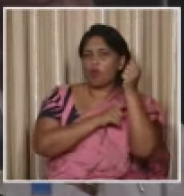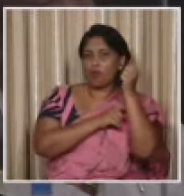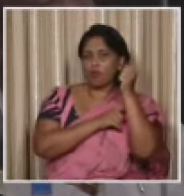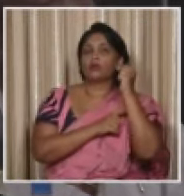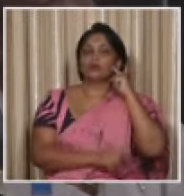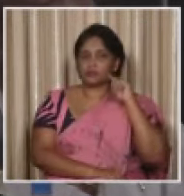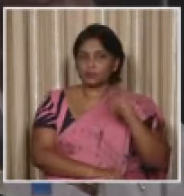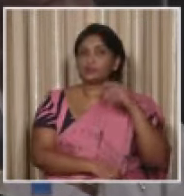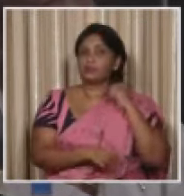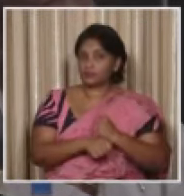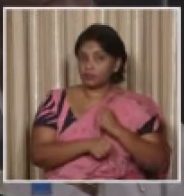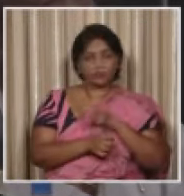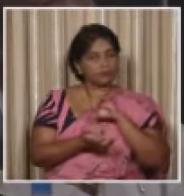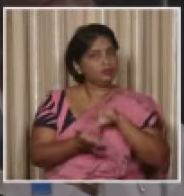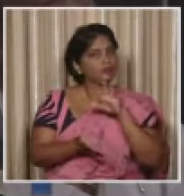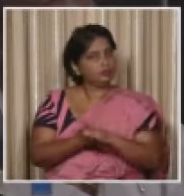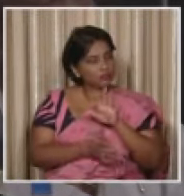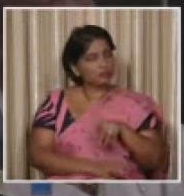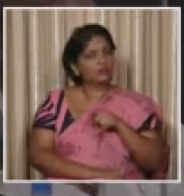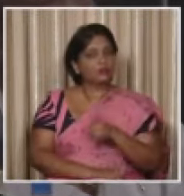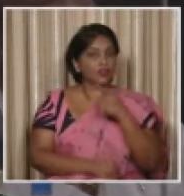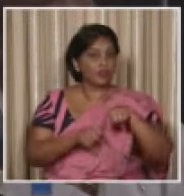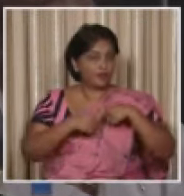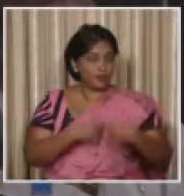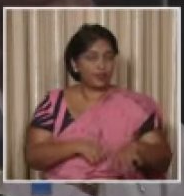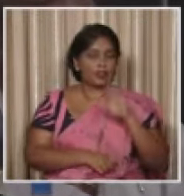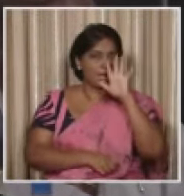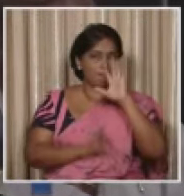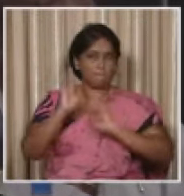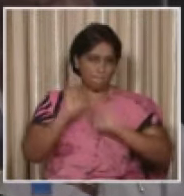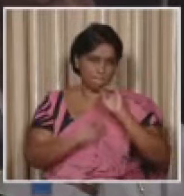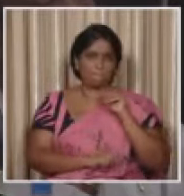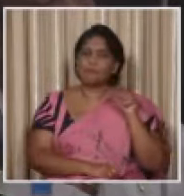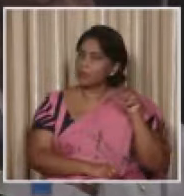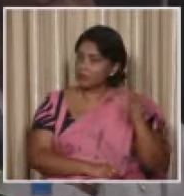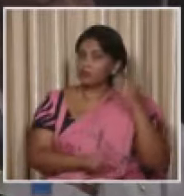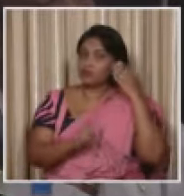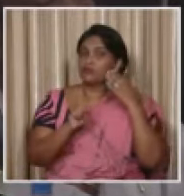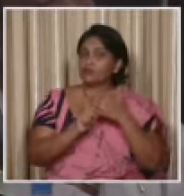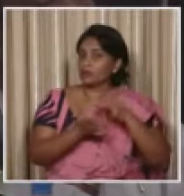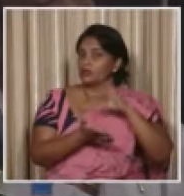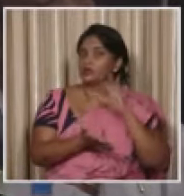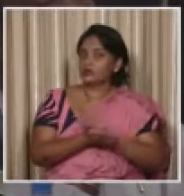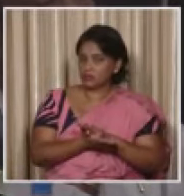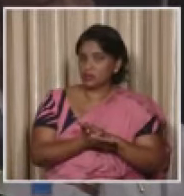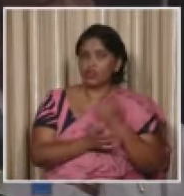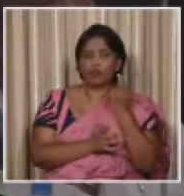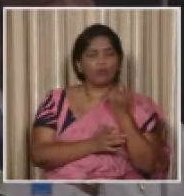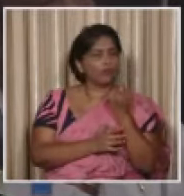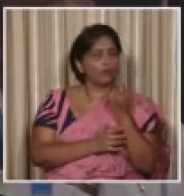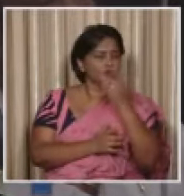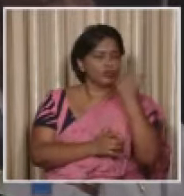කියලා. එතකොට රජය තීරණය කරාම උද්දමනයේ 5% කියලා ඒ තීරණය ගන්න මුදල් මේ